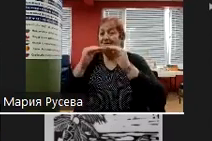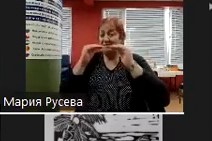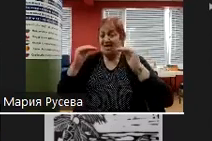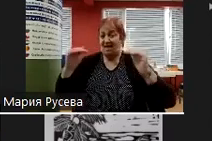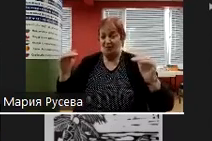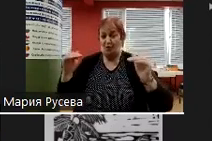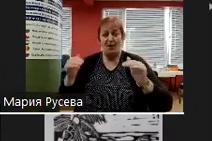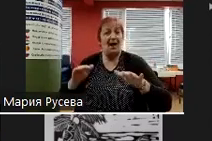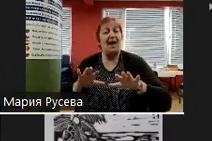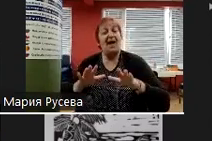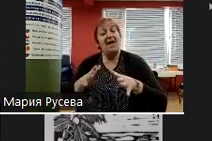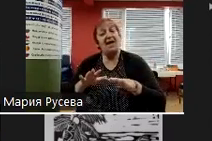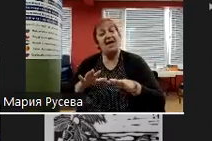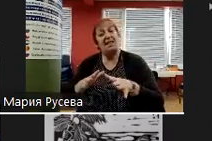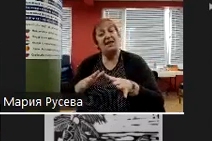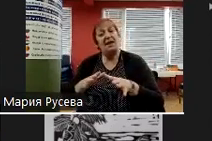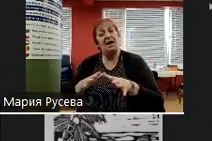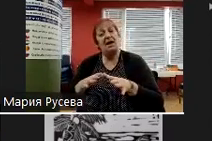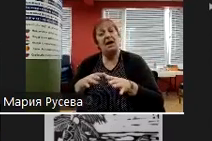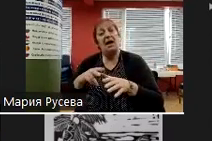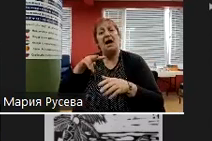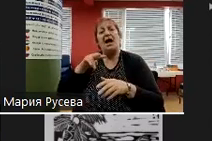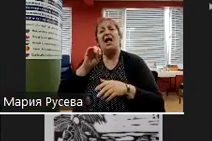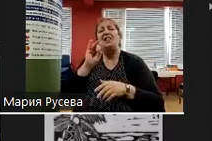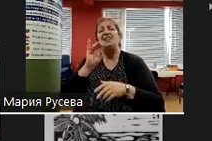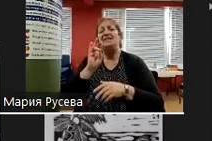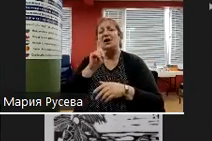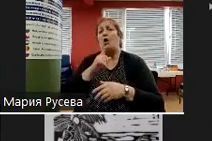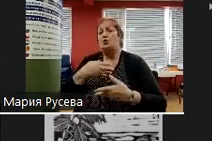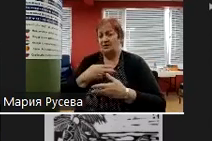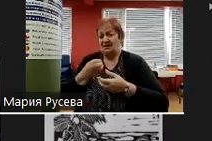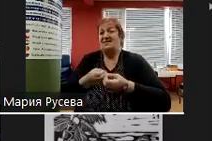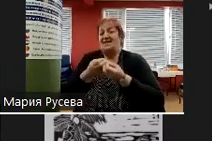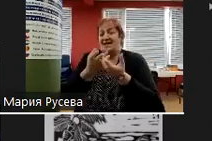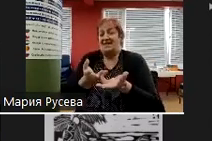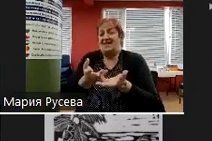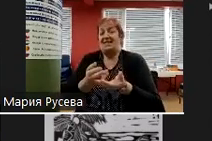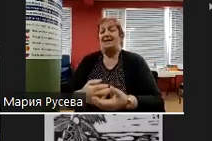в линка, който искате да дадете. Okay.